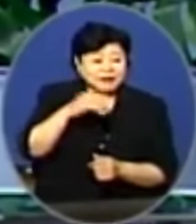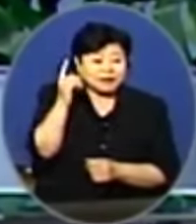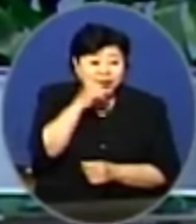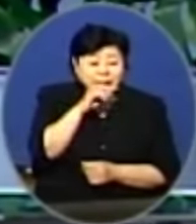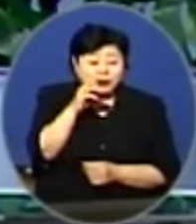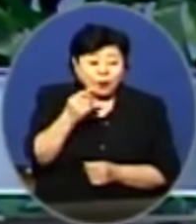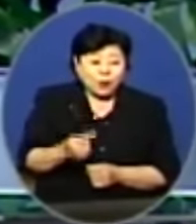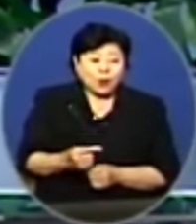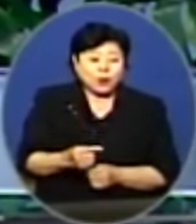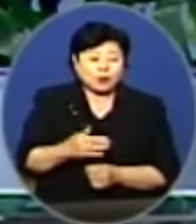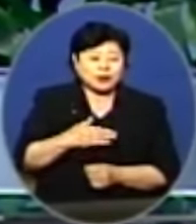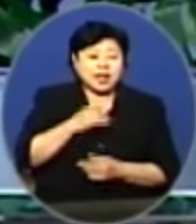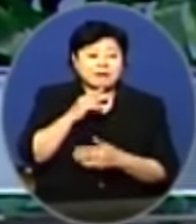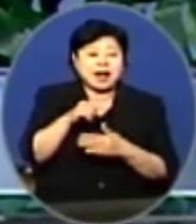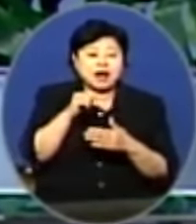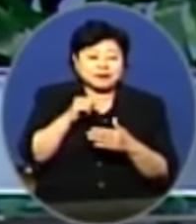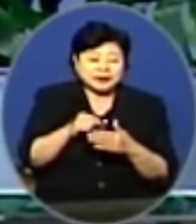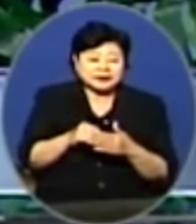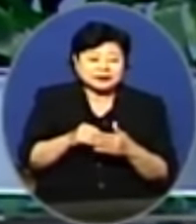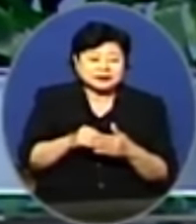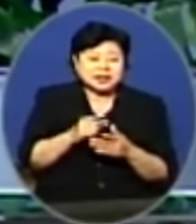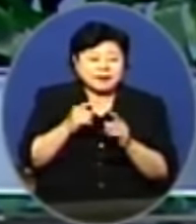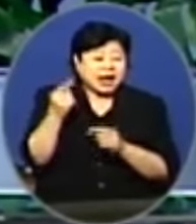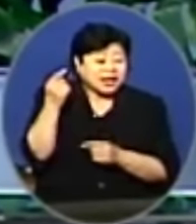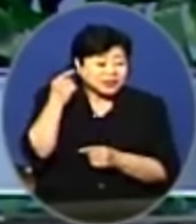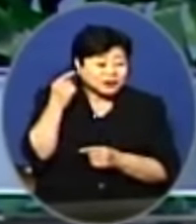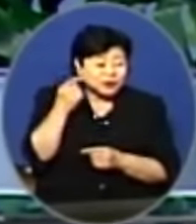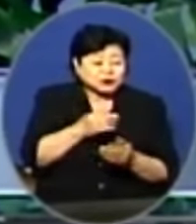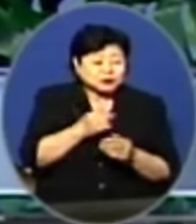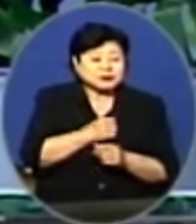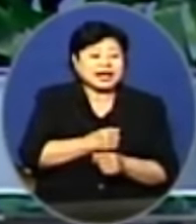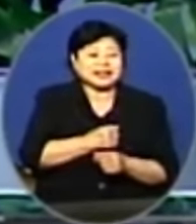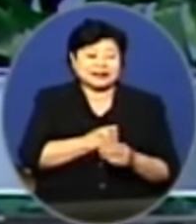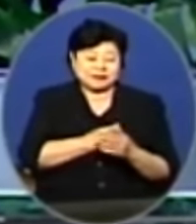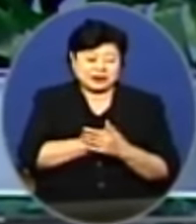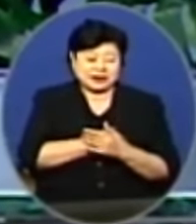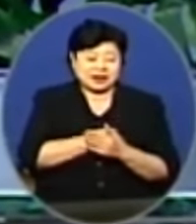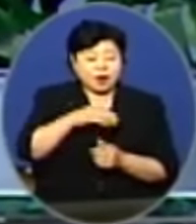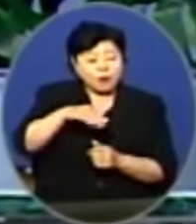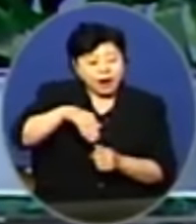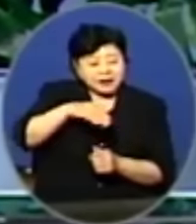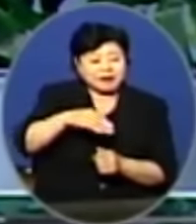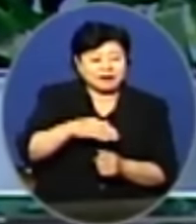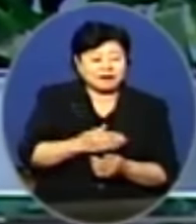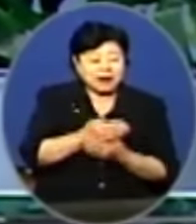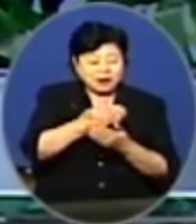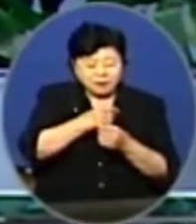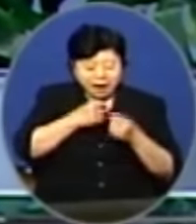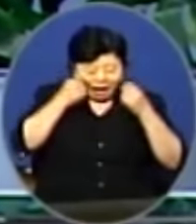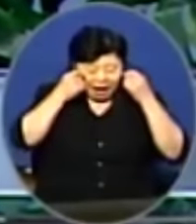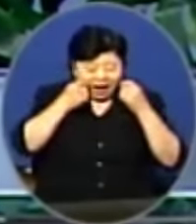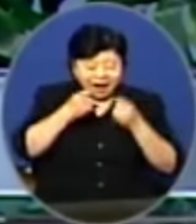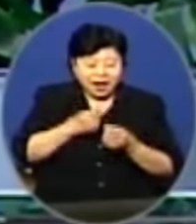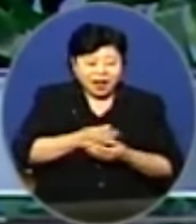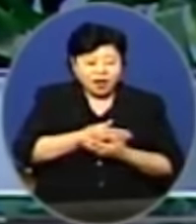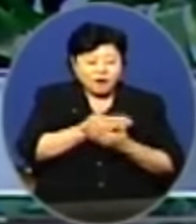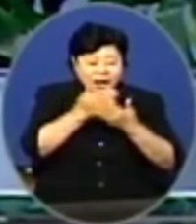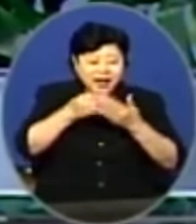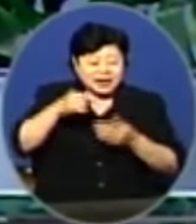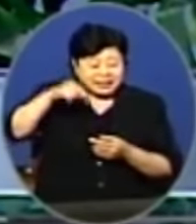나빠도 내 마음이 내 말을 듣고 그런 준비를 함으로 내 환경은 밝고 맑고 환하고 기뻐지는